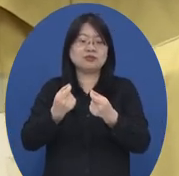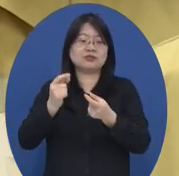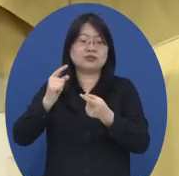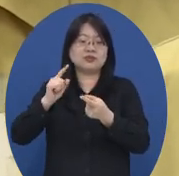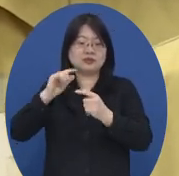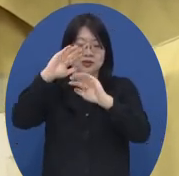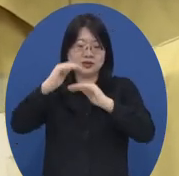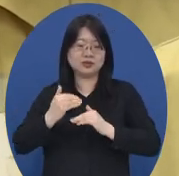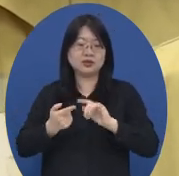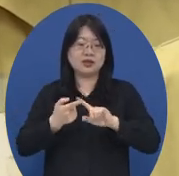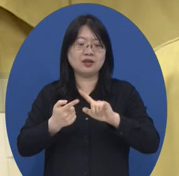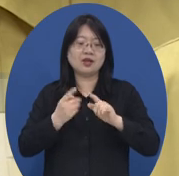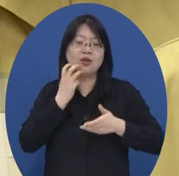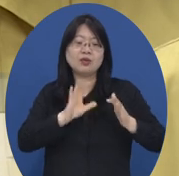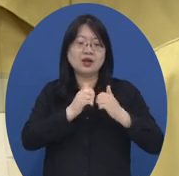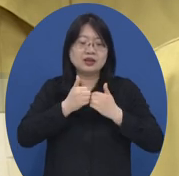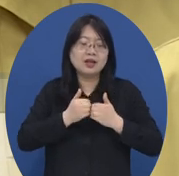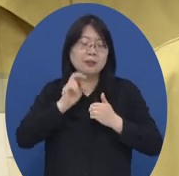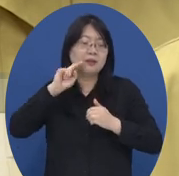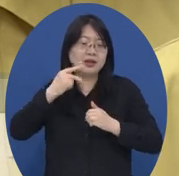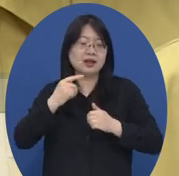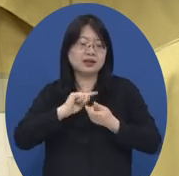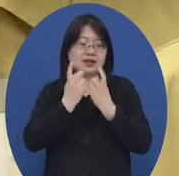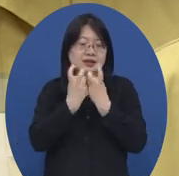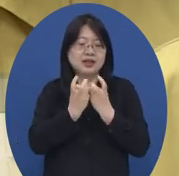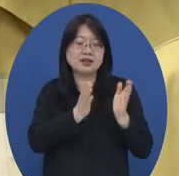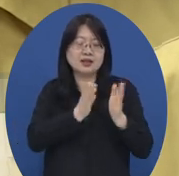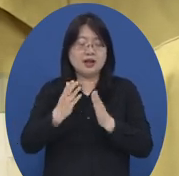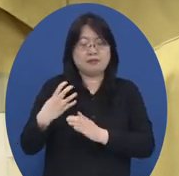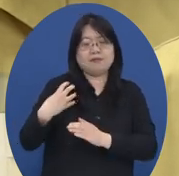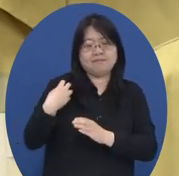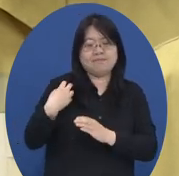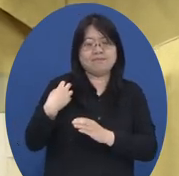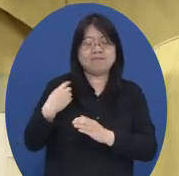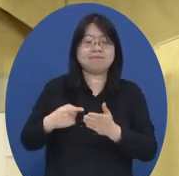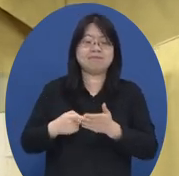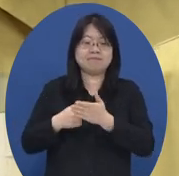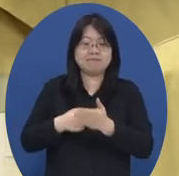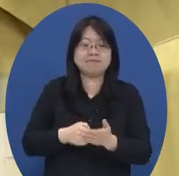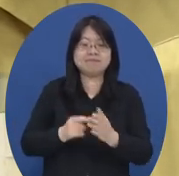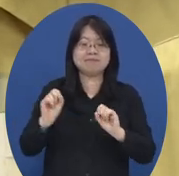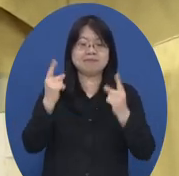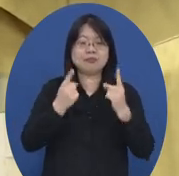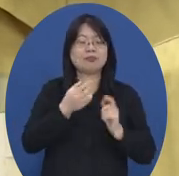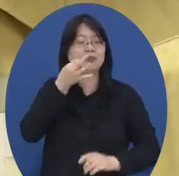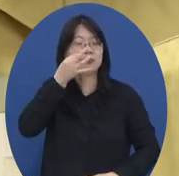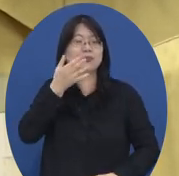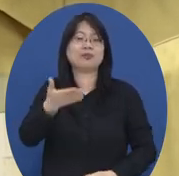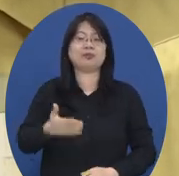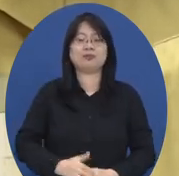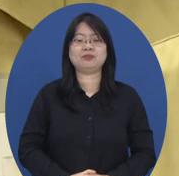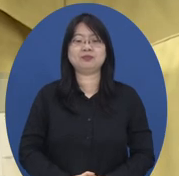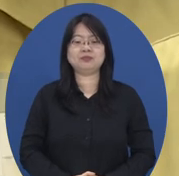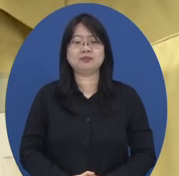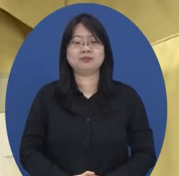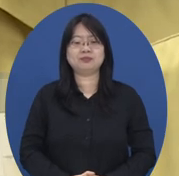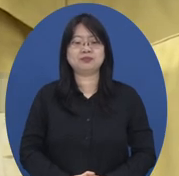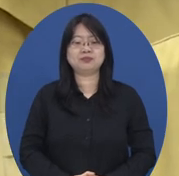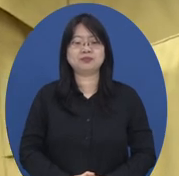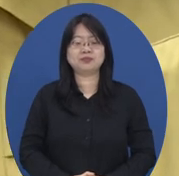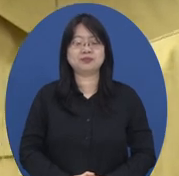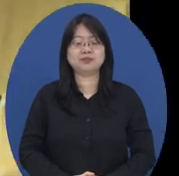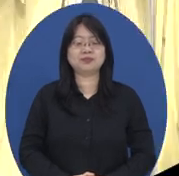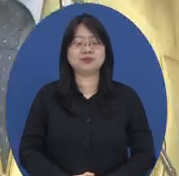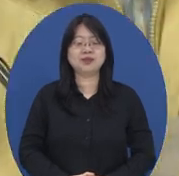것들을 경기도의회 또 그리고 경기도의회 비상대책장 중심으로 펼쳐나가겠다라는 의지를 동시에 좀